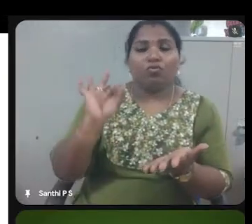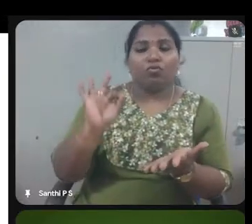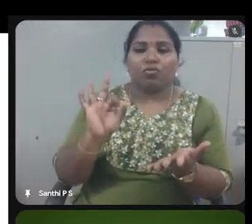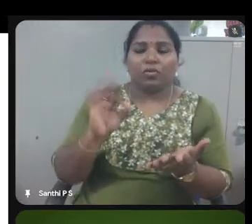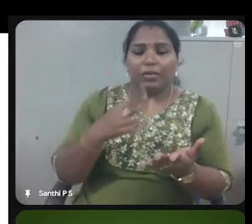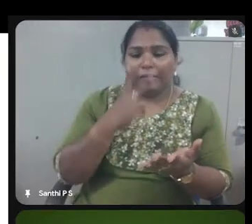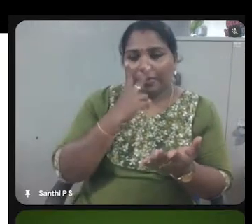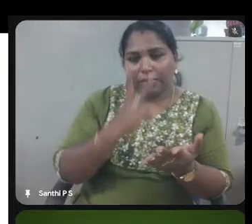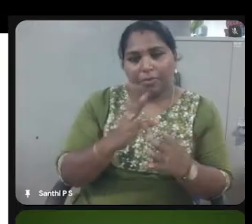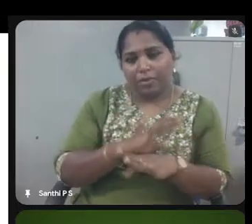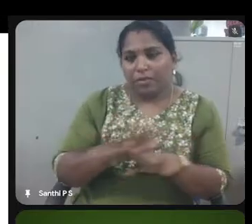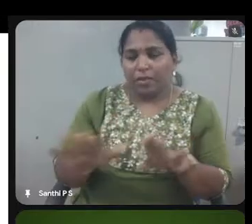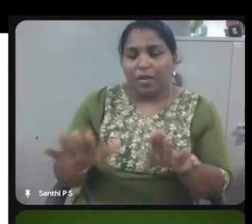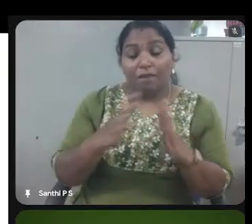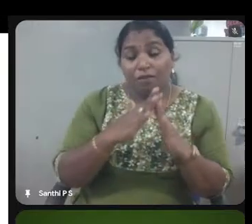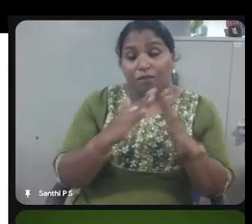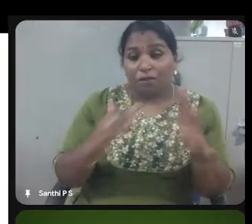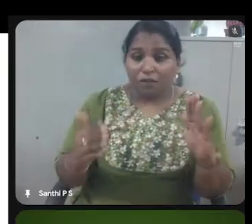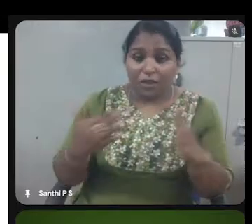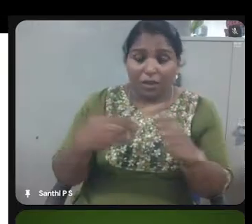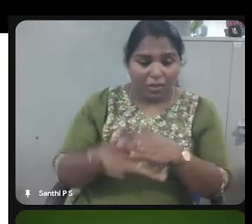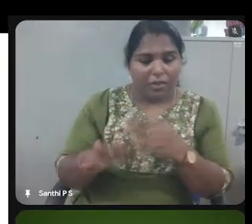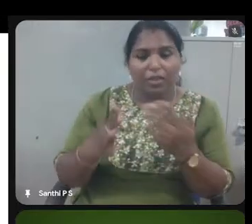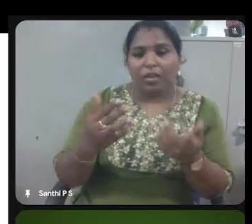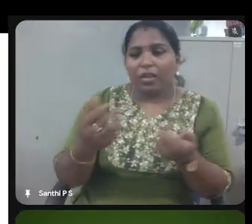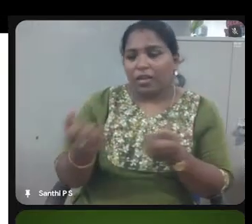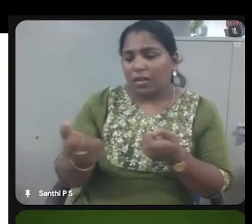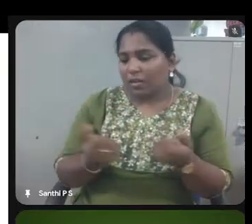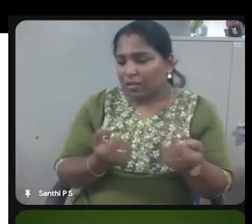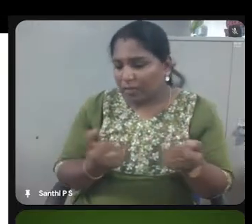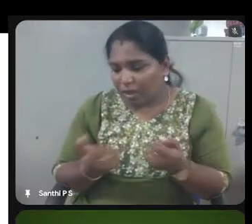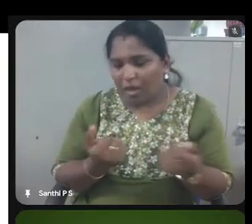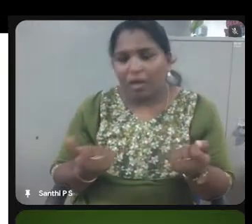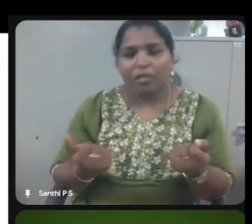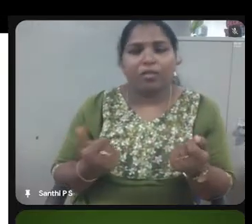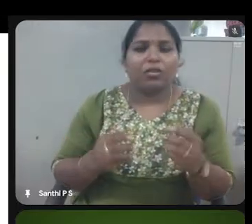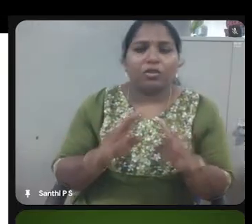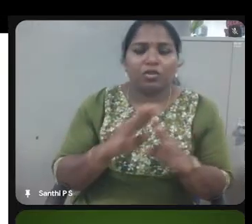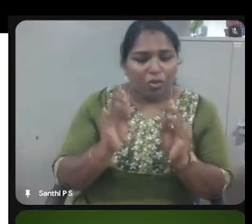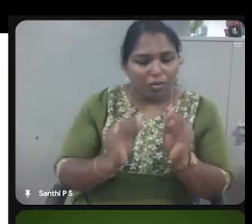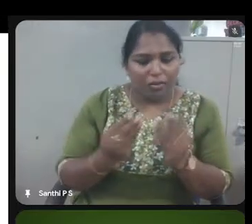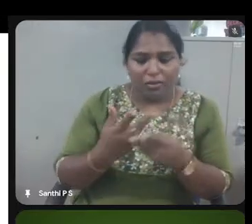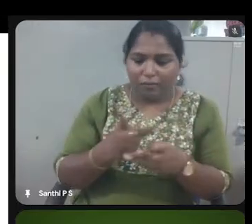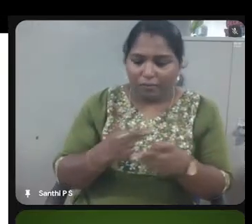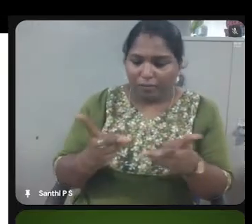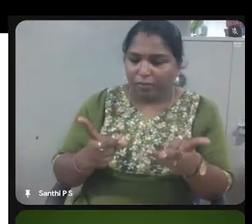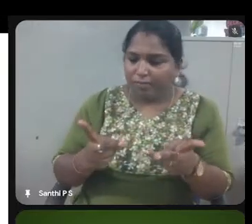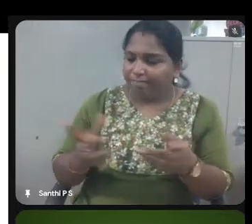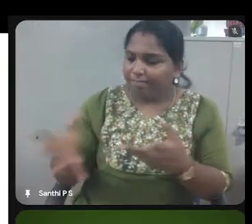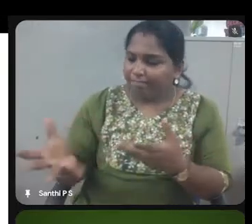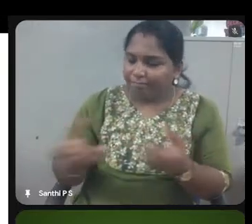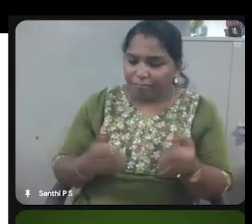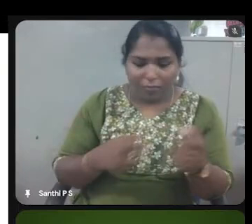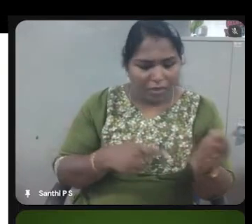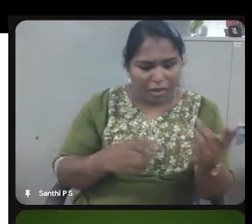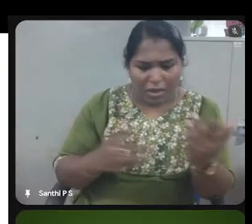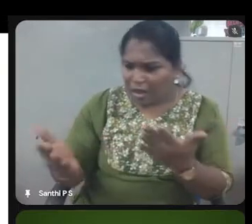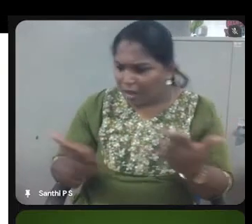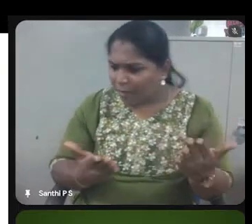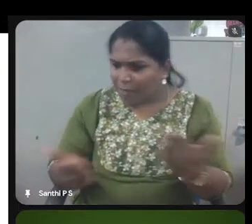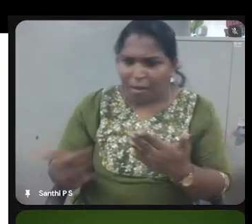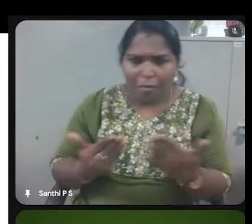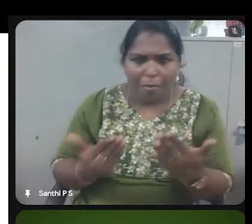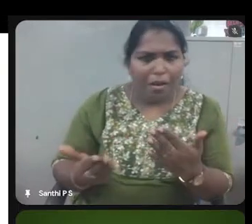ആ വീട്ടിലാണെങ്കിൽ ആ വണ്ടി കാർസോ ഗെയിംസോ ടോയ്സോ ഒക്കെ കളിക്കുന്ന സാധനങ്ങൾ കൊണ്ടുവന്ന് വെച്ച് അത് കമ്പയർ ചെയ്ത് നോക്കുകയൊക്കെ